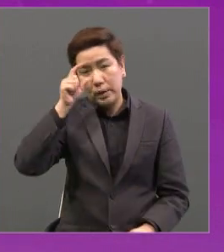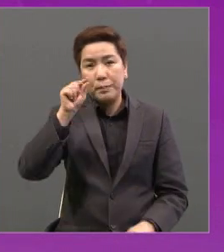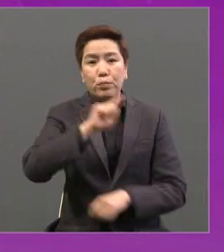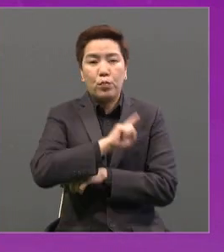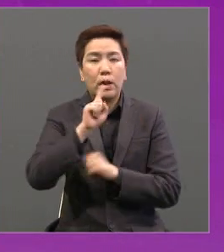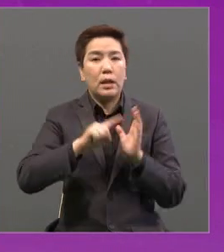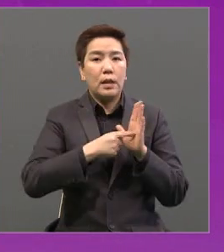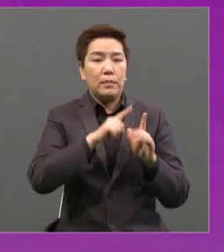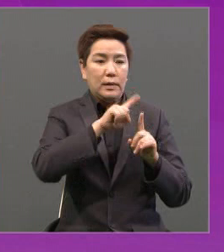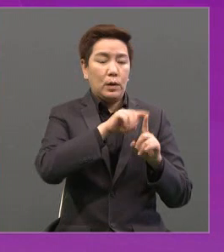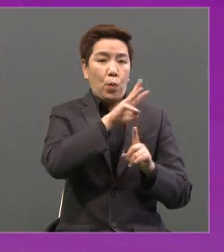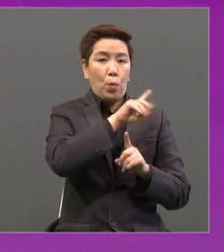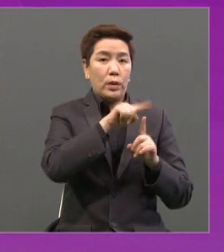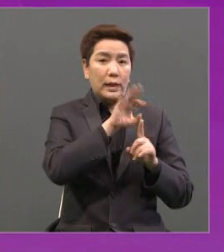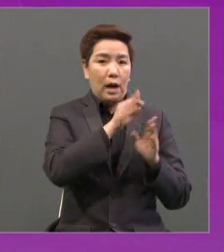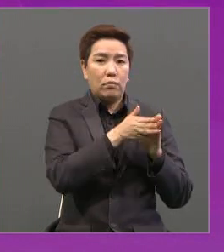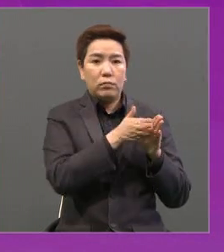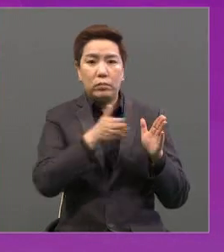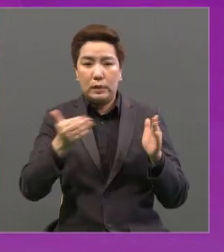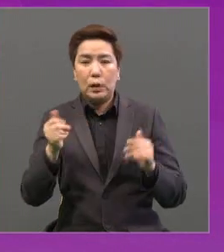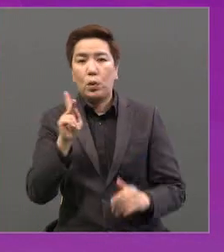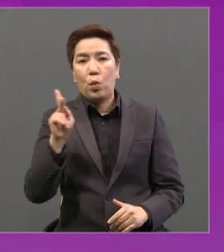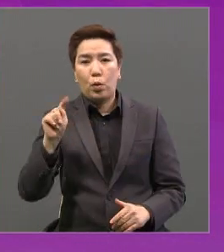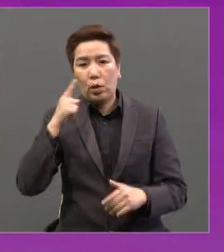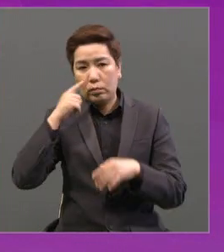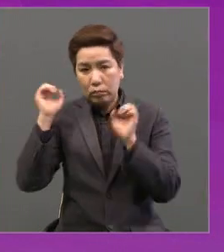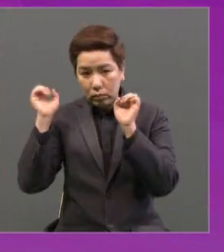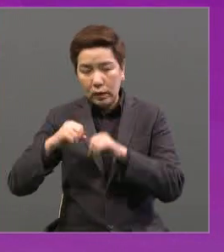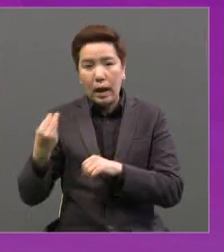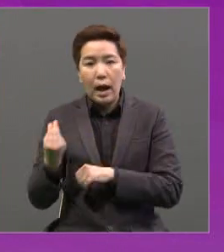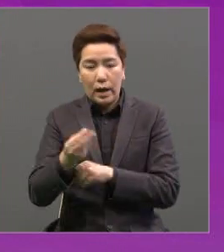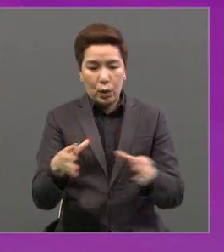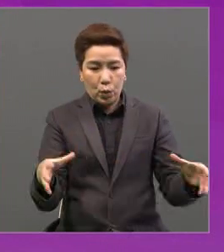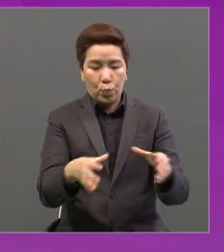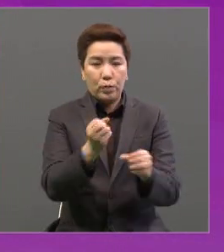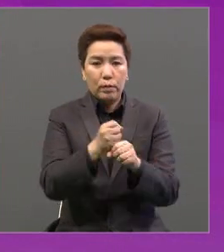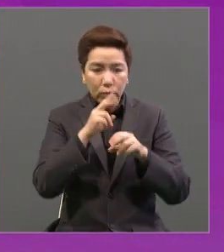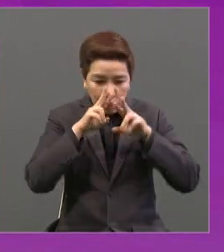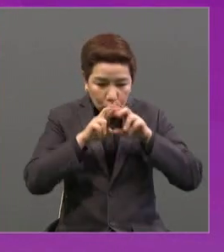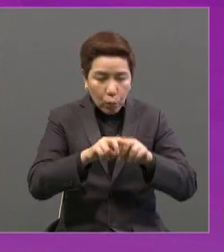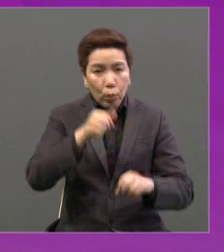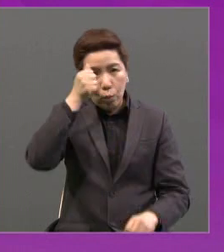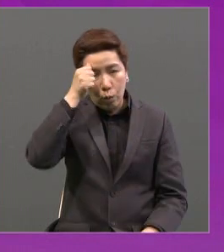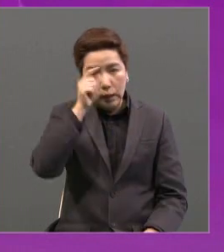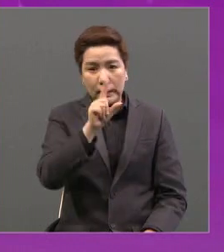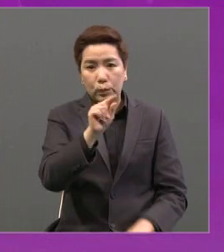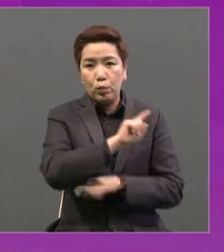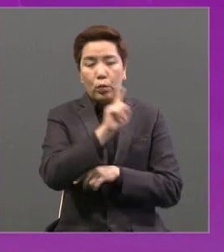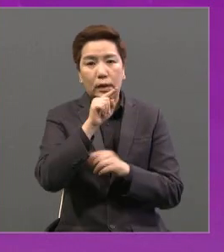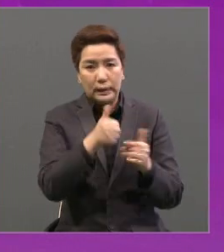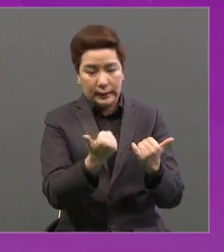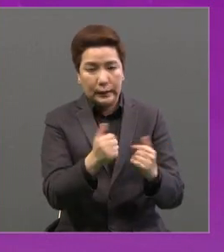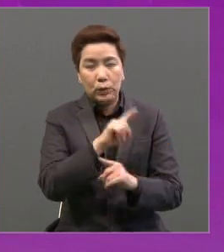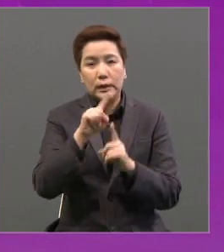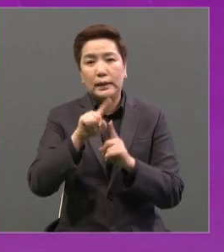อันนี้นับตั้งแต่วันที่ 9มิถุนายนนะครับที่กกตมีมติได้แต่งตั้งคณะกรรมการไต่สวน 20วัน 20+ 9ก็